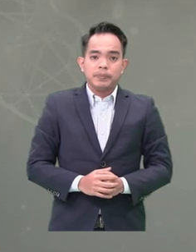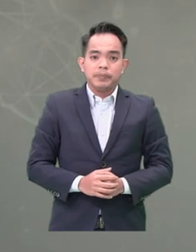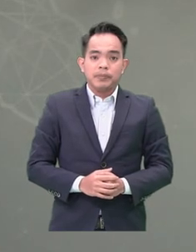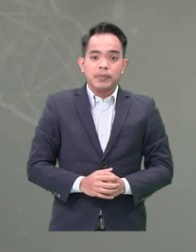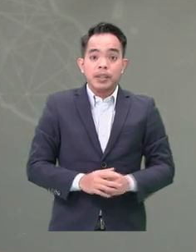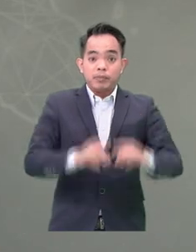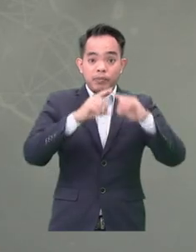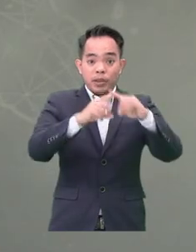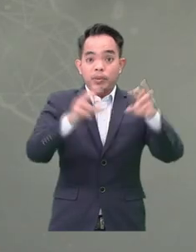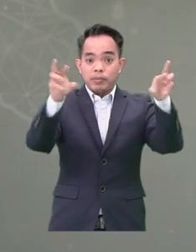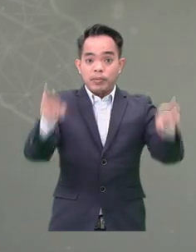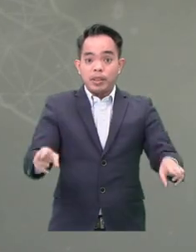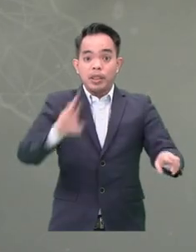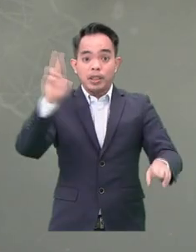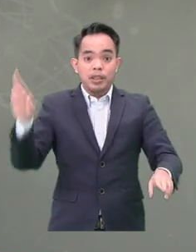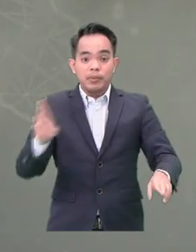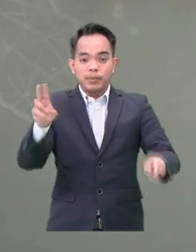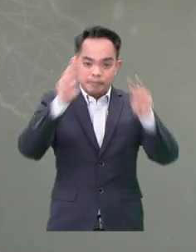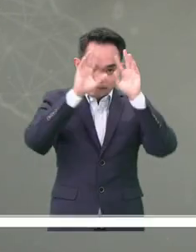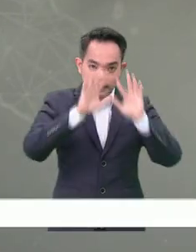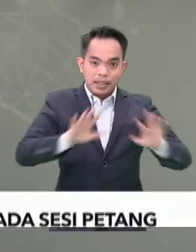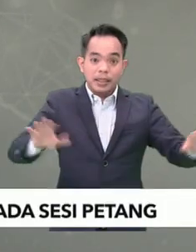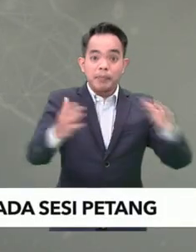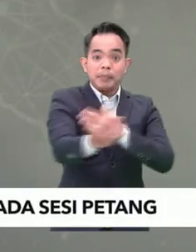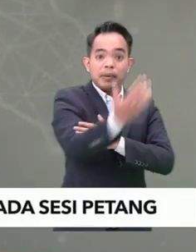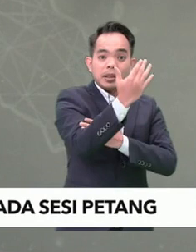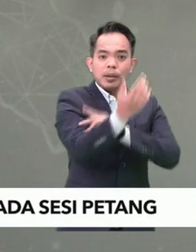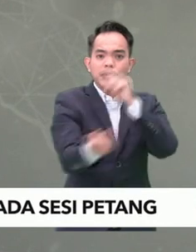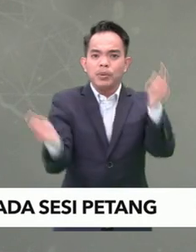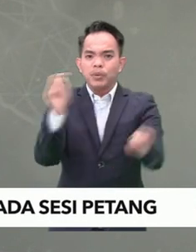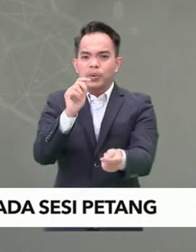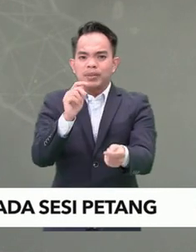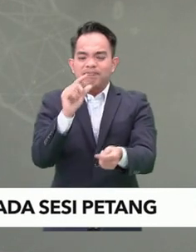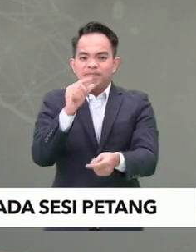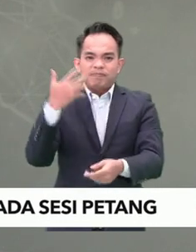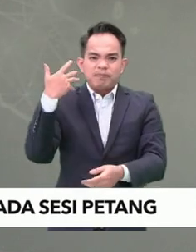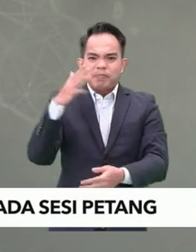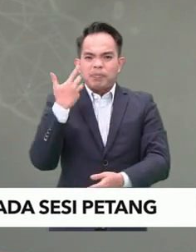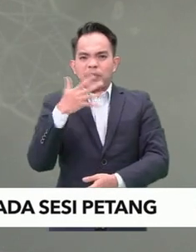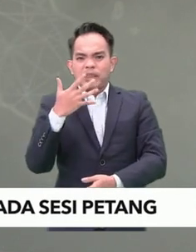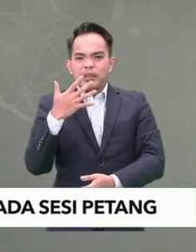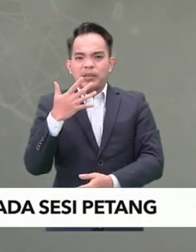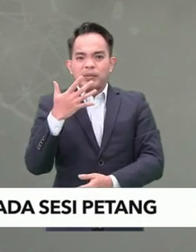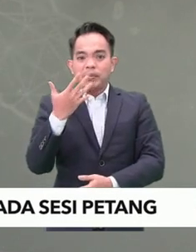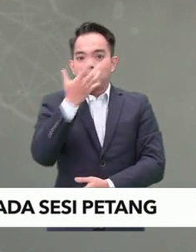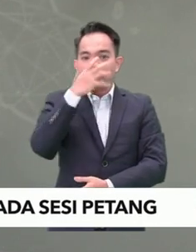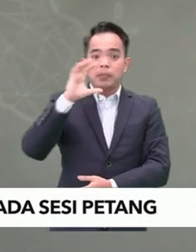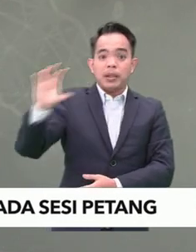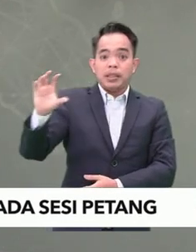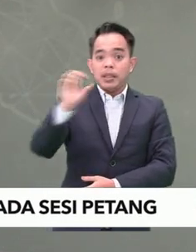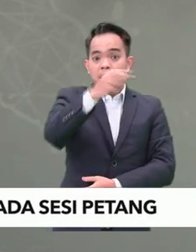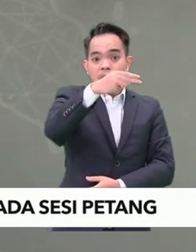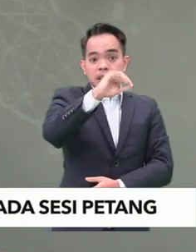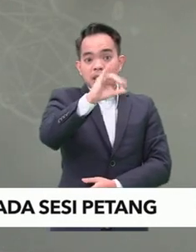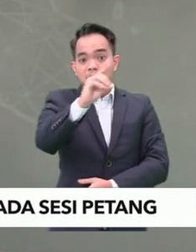Okey, sesi sidang Dewan Rakyat pada Rabu yang tenang sejak pagi bertukar sedikit panas pada sebelah petang selepas Datuk Seri Shahidan Kassim,